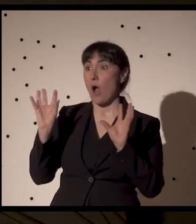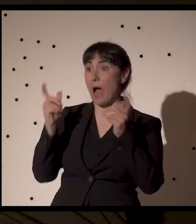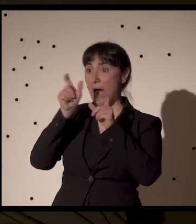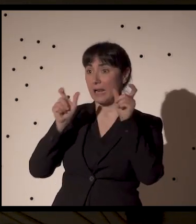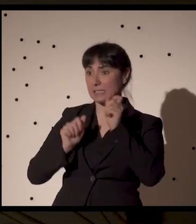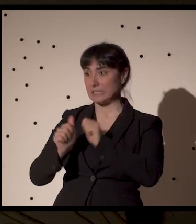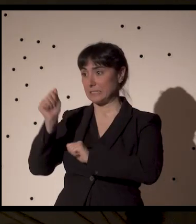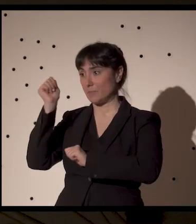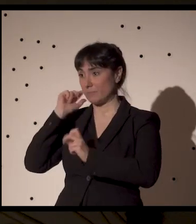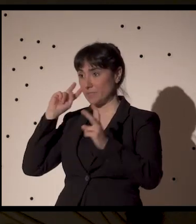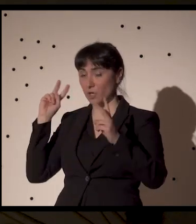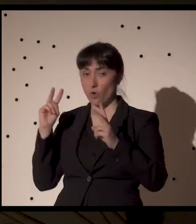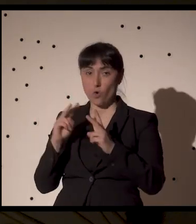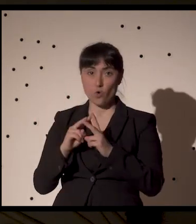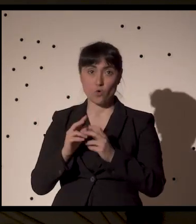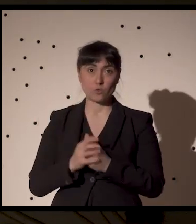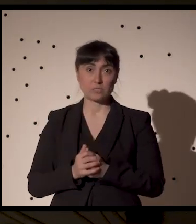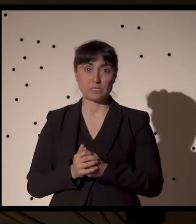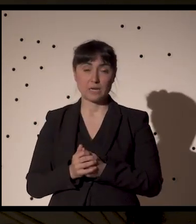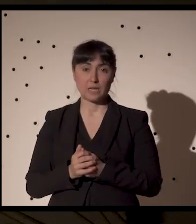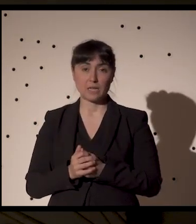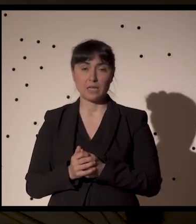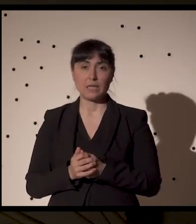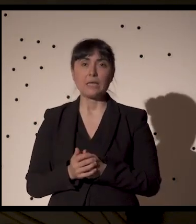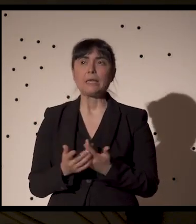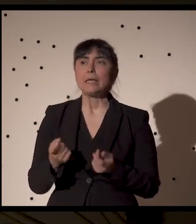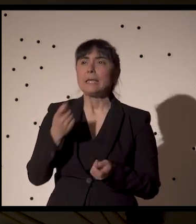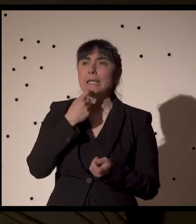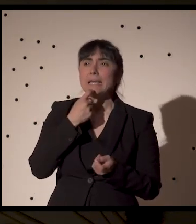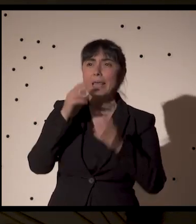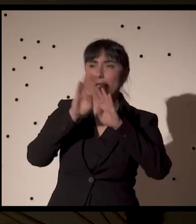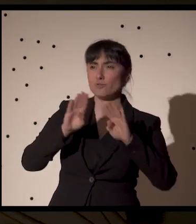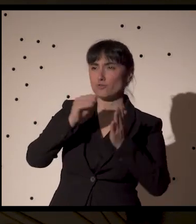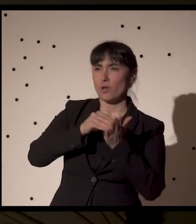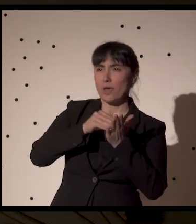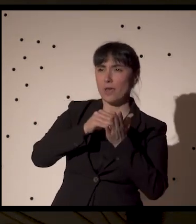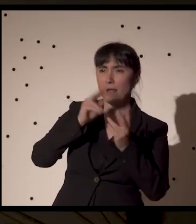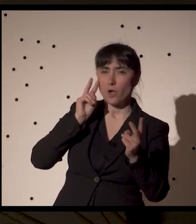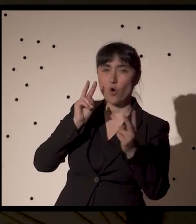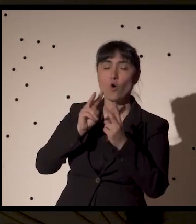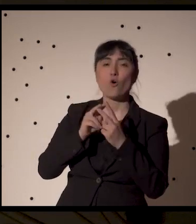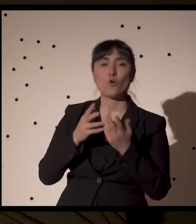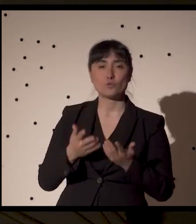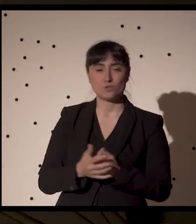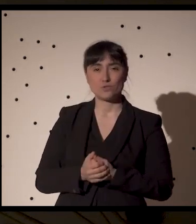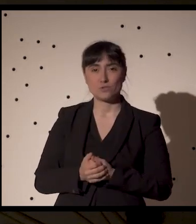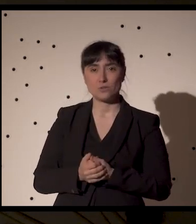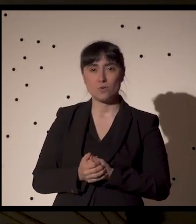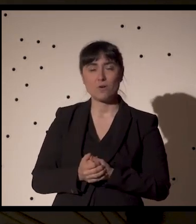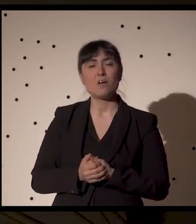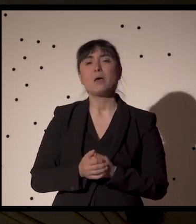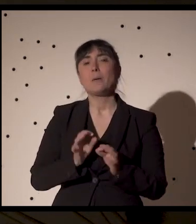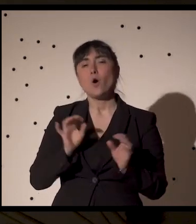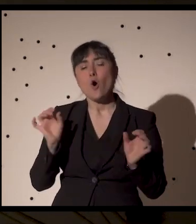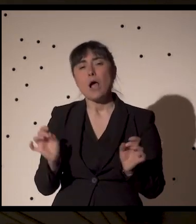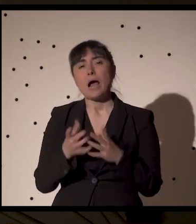precedenti gli spettacoli con chi è di scena tutta una serie Quindi anche in questo caso di dispositivi messi a punto per continuare